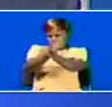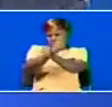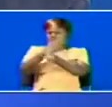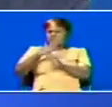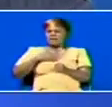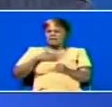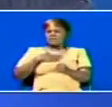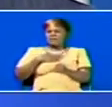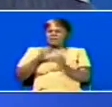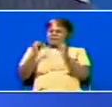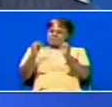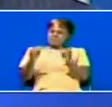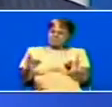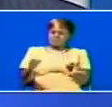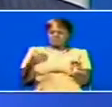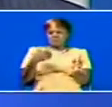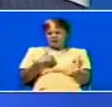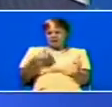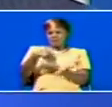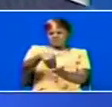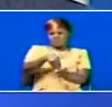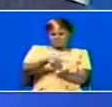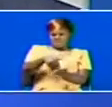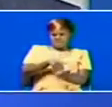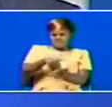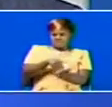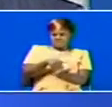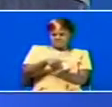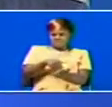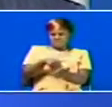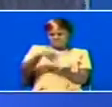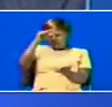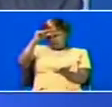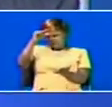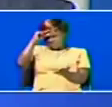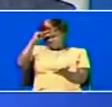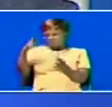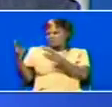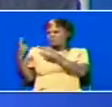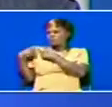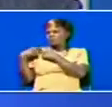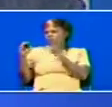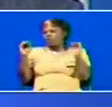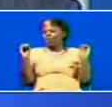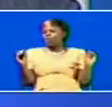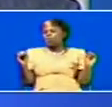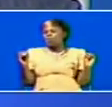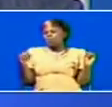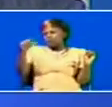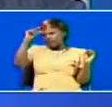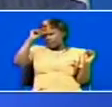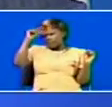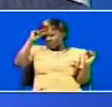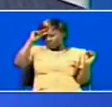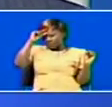Kwa hivyo kama kutatokea kwamba kuna utepetevu ama serikali haikuwajibika vilivyo, serikali ikawa